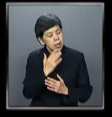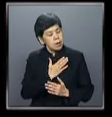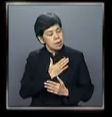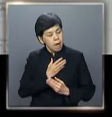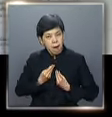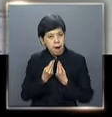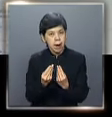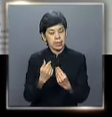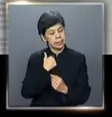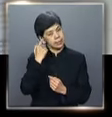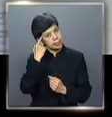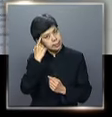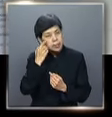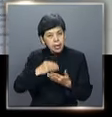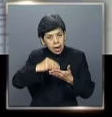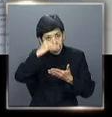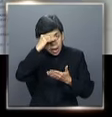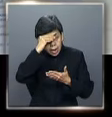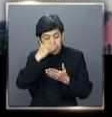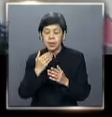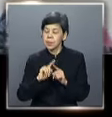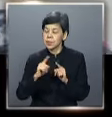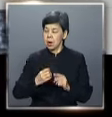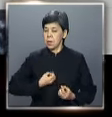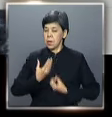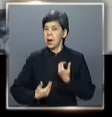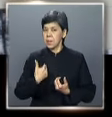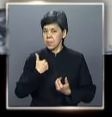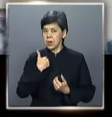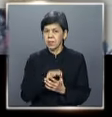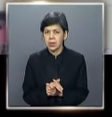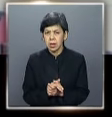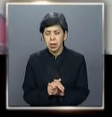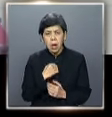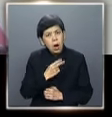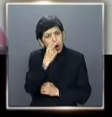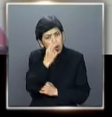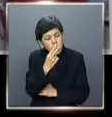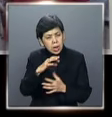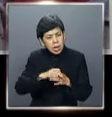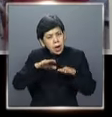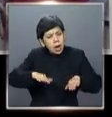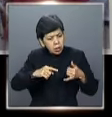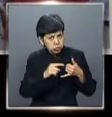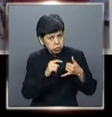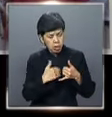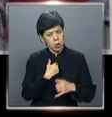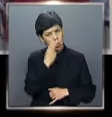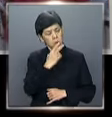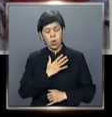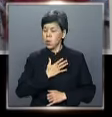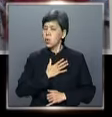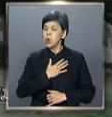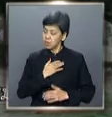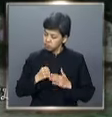ใจเช่นความคิดเห็นจากนักศึกษาชาวอาขาคนหนึ่งที่บอกว่ารายการทางผ่านของบีระทำให้ผมมีกำลัง